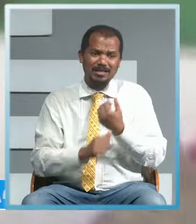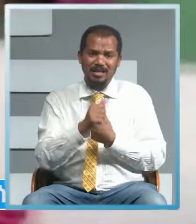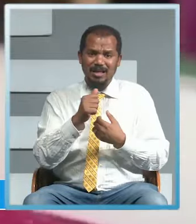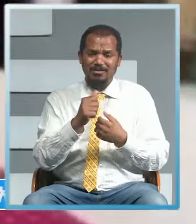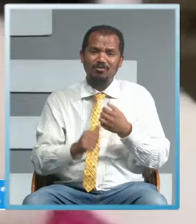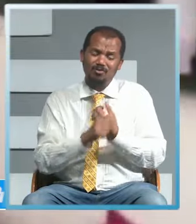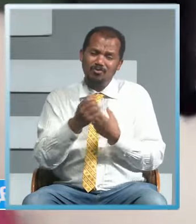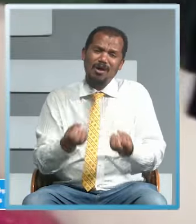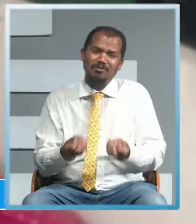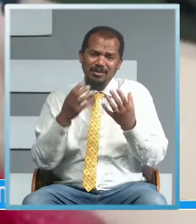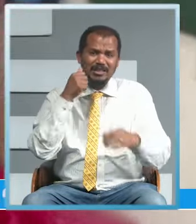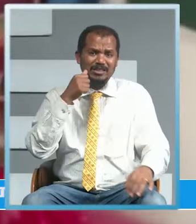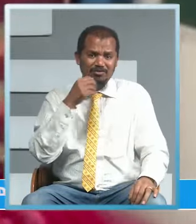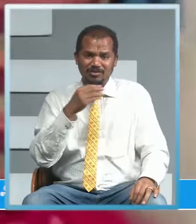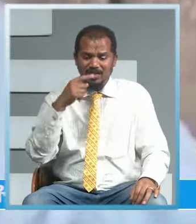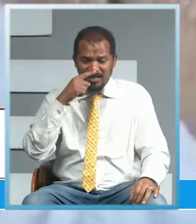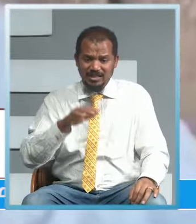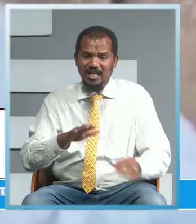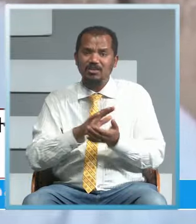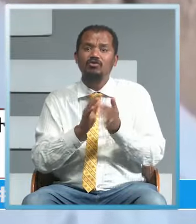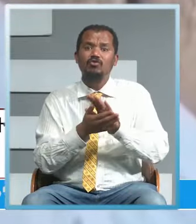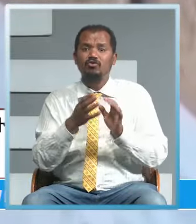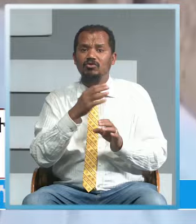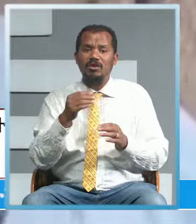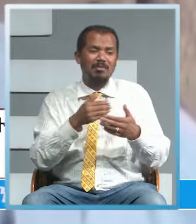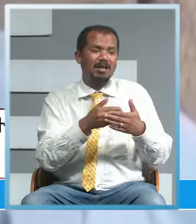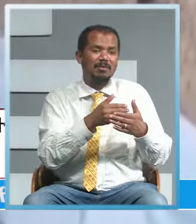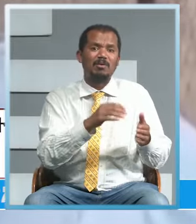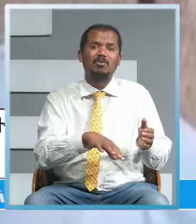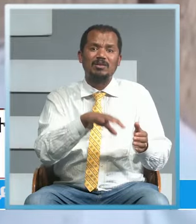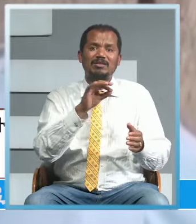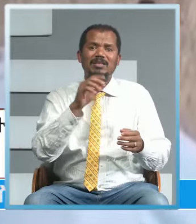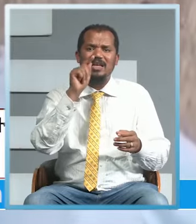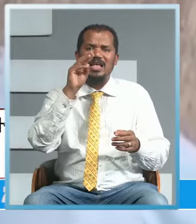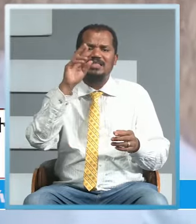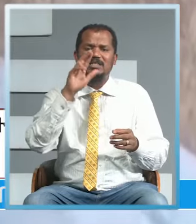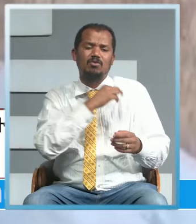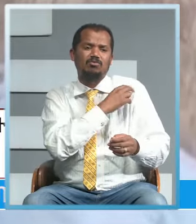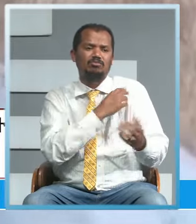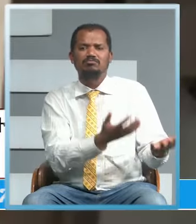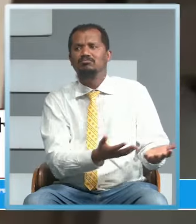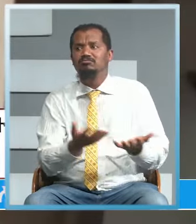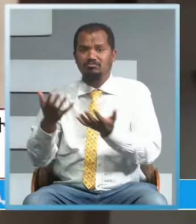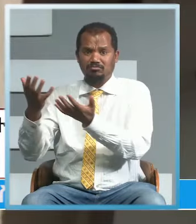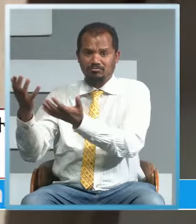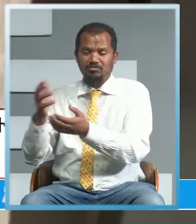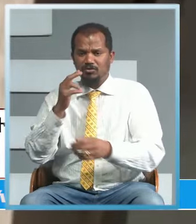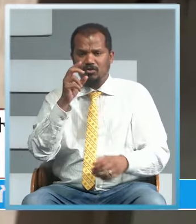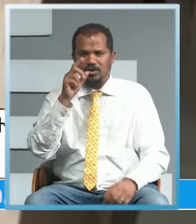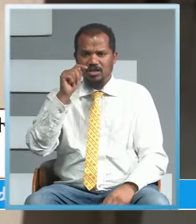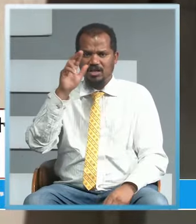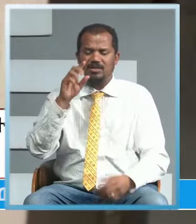ብለዋል። ጥቃቱ ሰለባ የሆኑት አብዛኛዎቹ ሴቶችና ሕፃናት እንደሆኑና አቅራቢያው ወደሚገኝ ናስር ሆስፒታል ለሕክምና